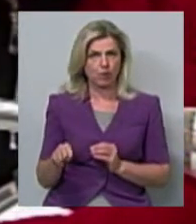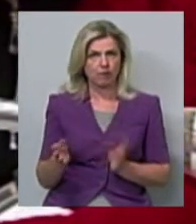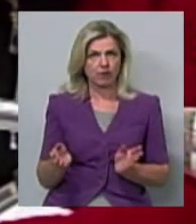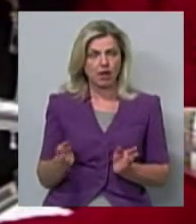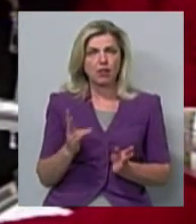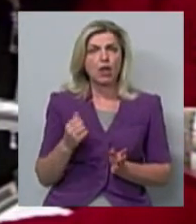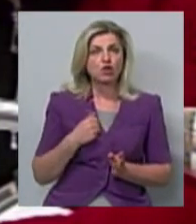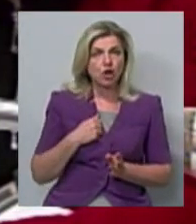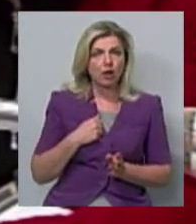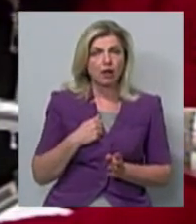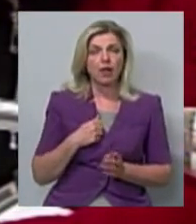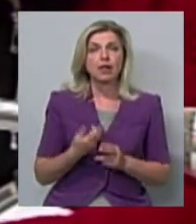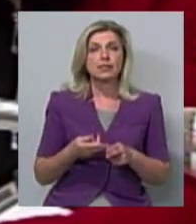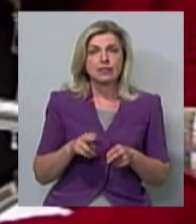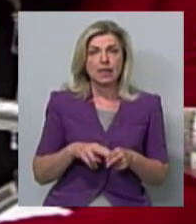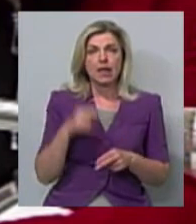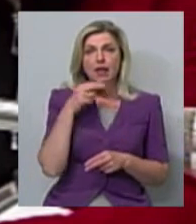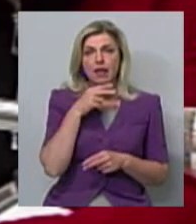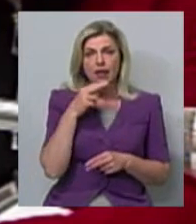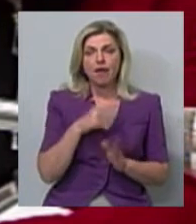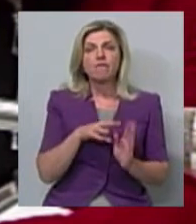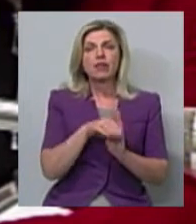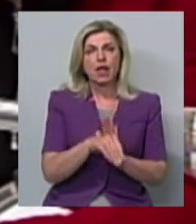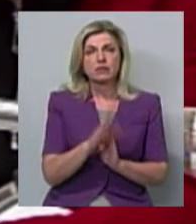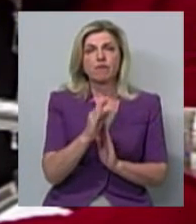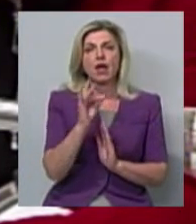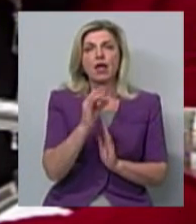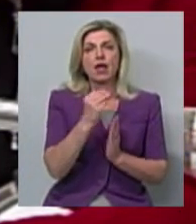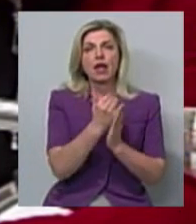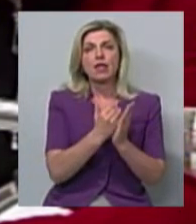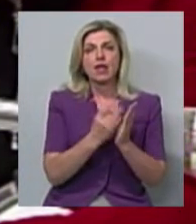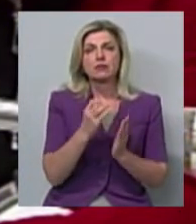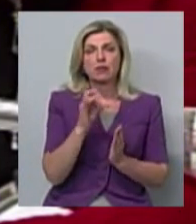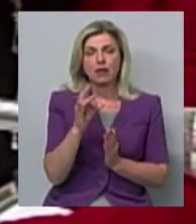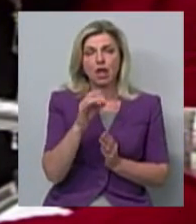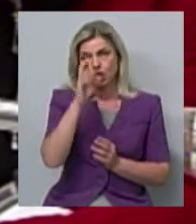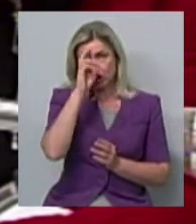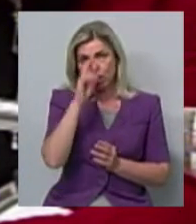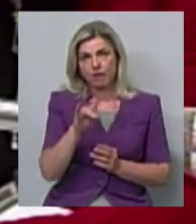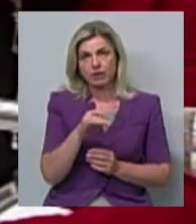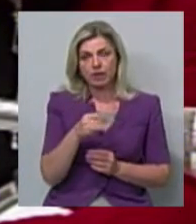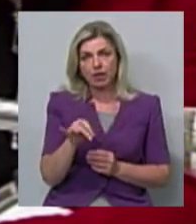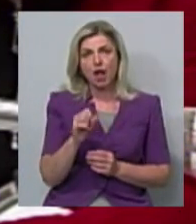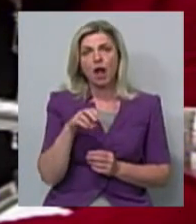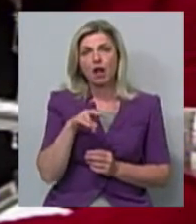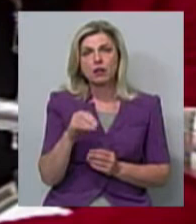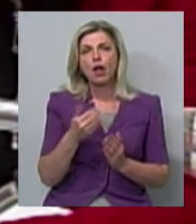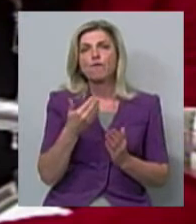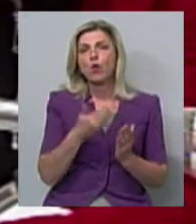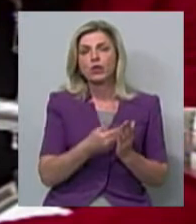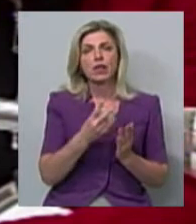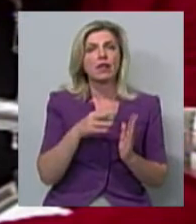на жаль, ці ліки внесені в реєстр державний, але вони не